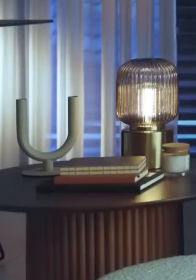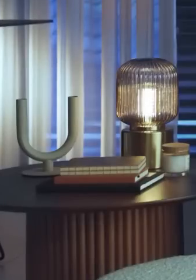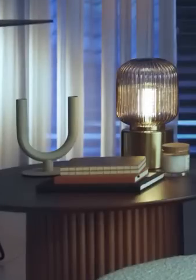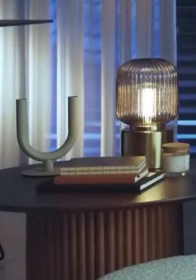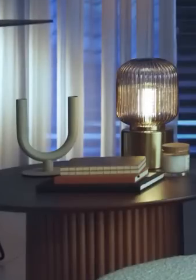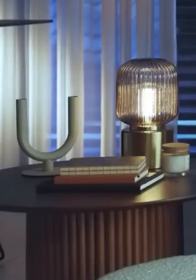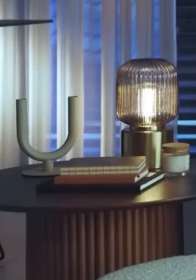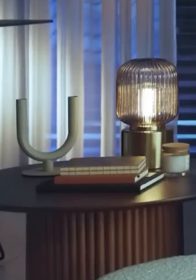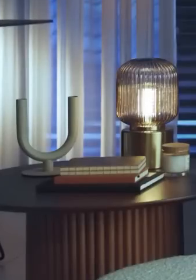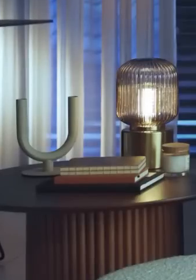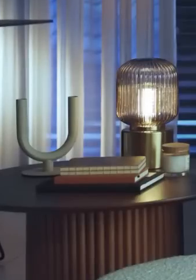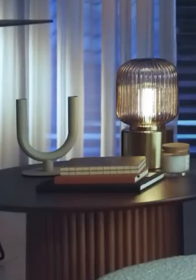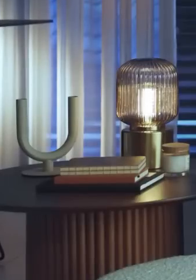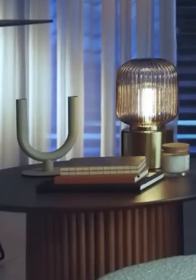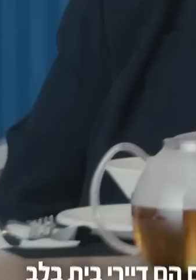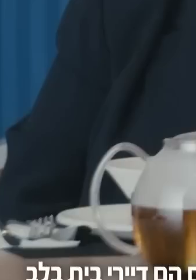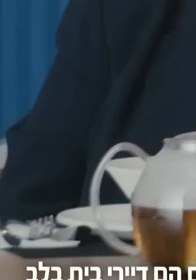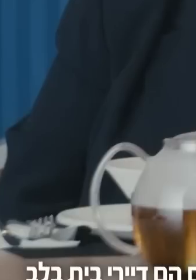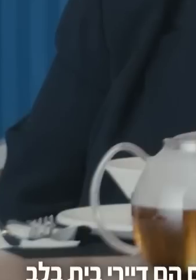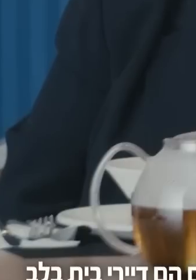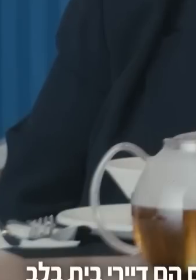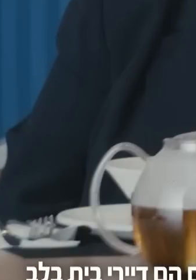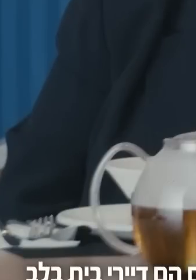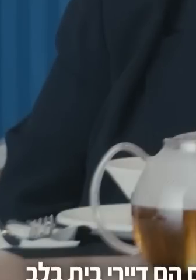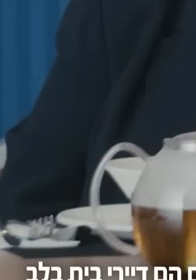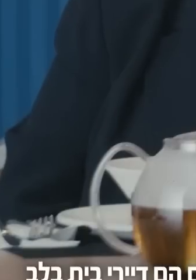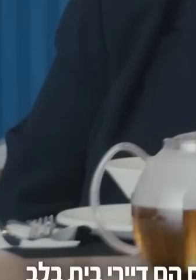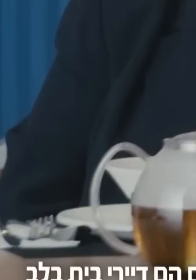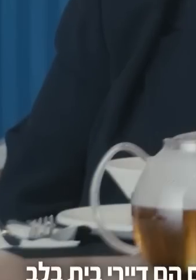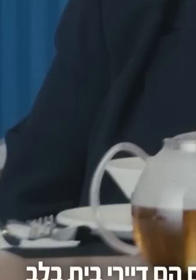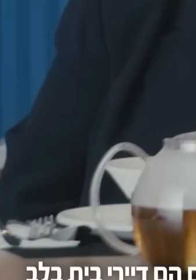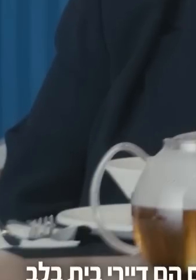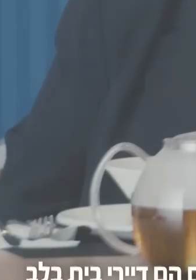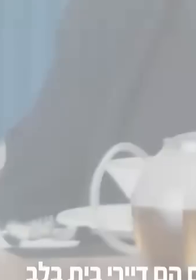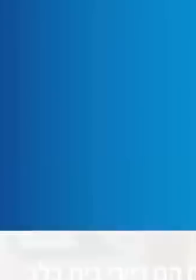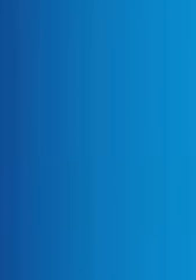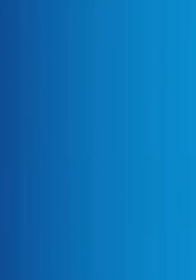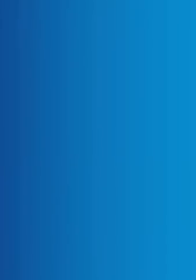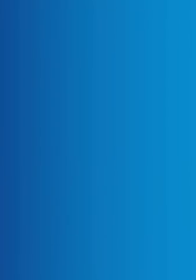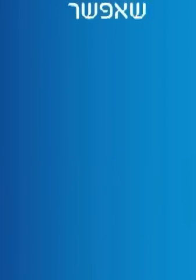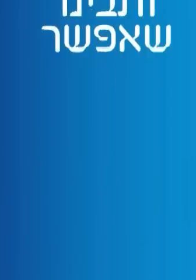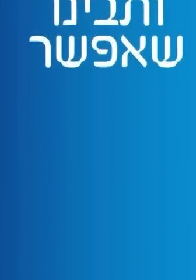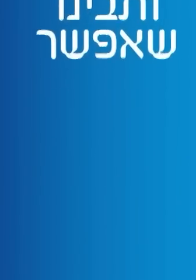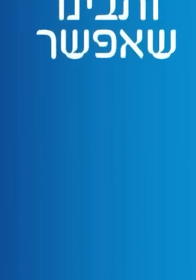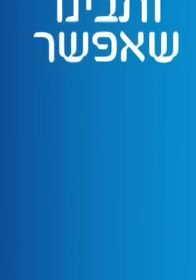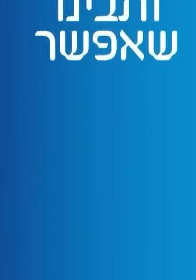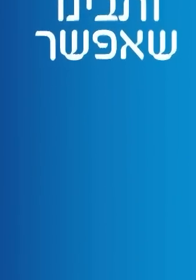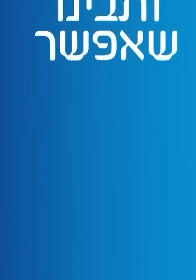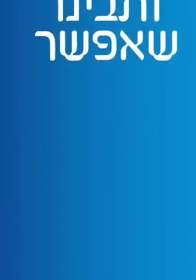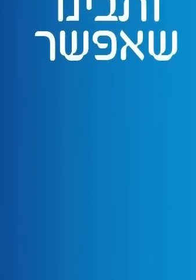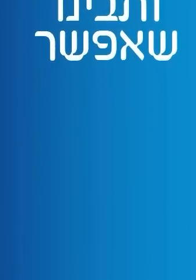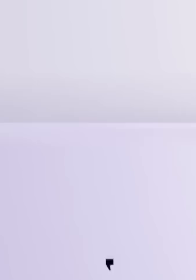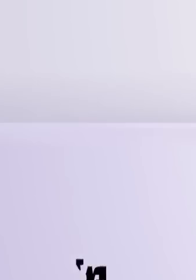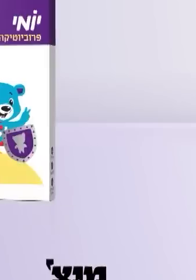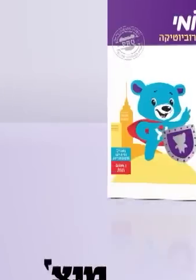בחוץ, טורנדו לוקח. בבית נפגשנו עם חברים, אבל רצינו יותר. יותר מדיור מוגן, דיור מאושר,